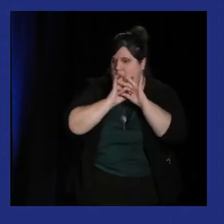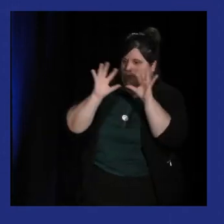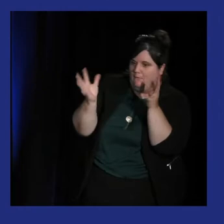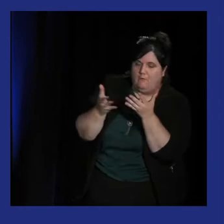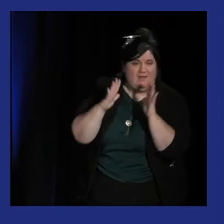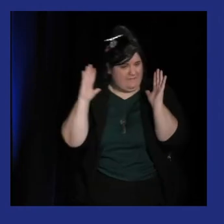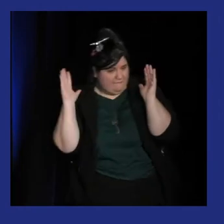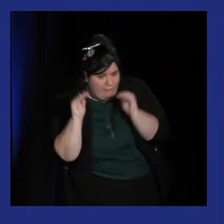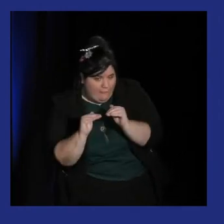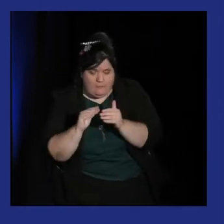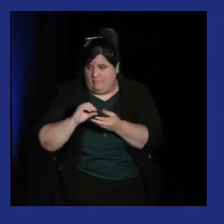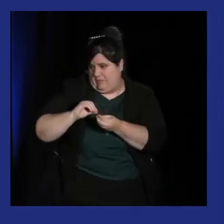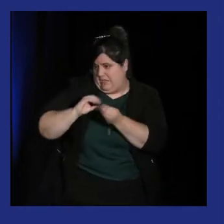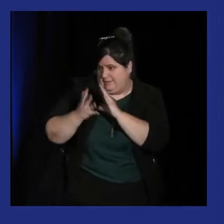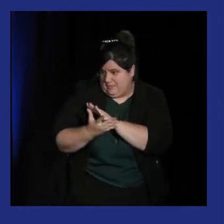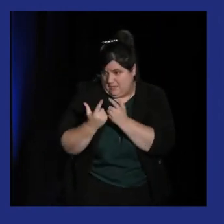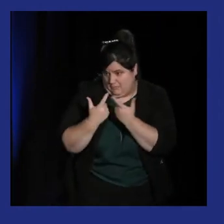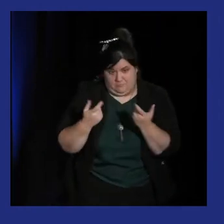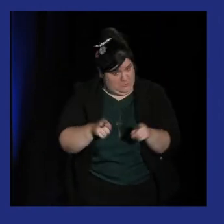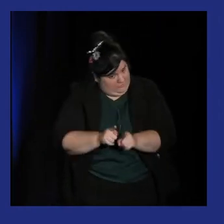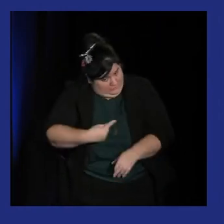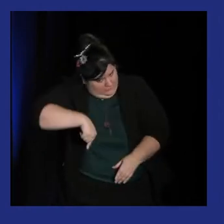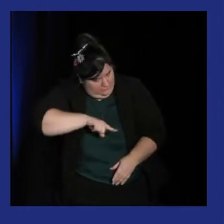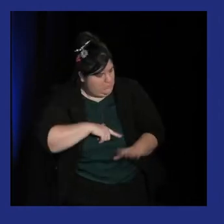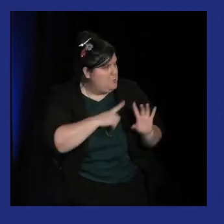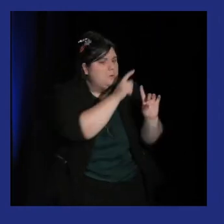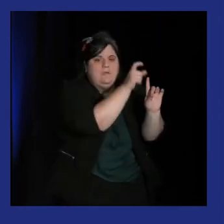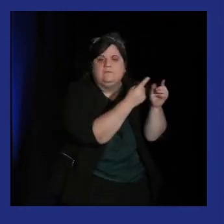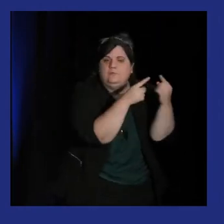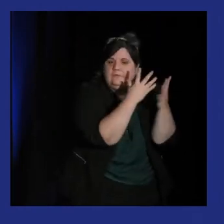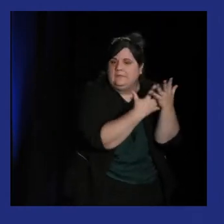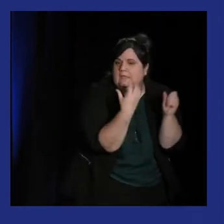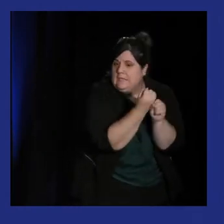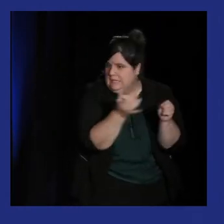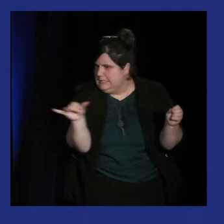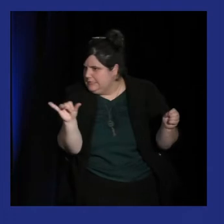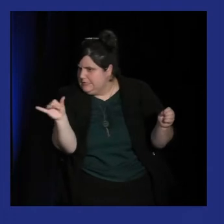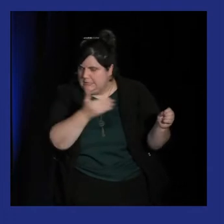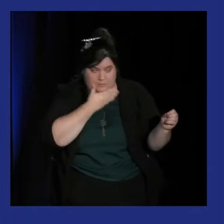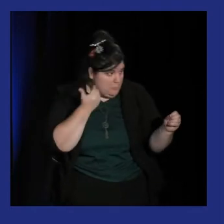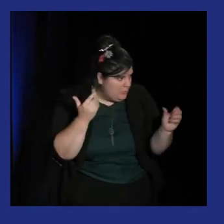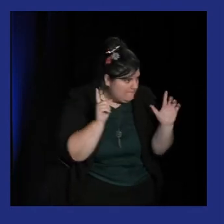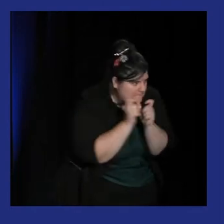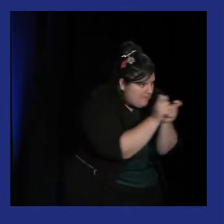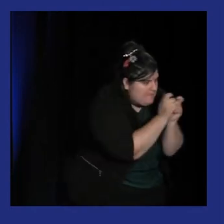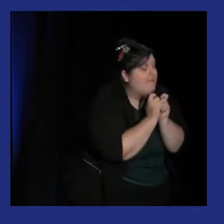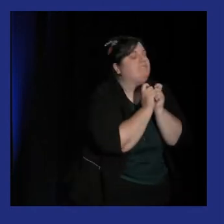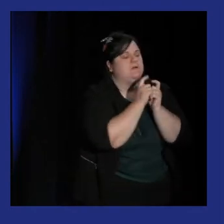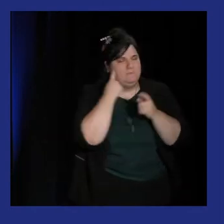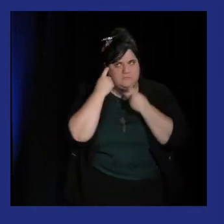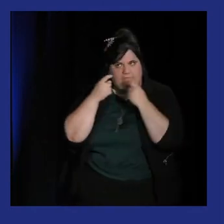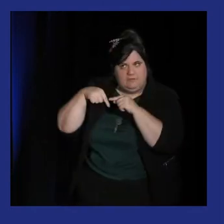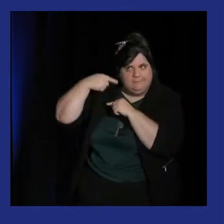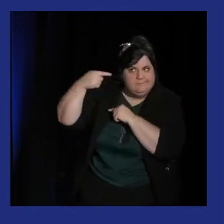mais aussi notre capacité à identifier les compositeurs de leur donner un nom et puis de commencer à se projeter et